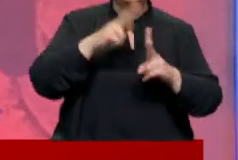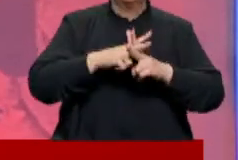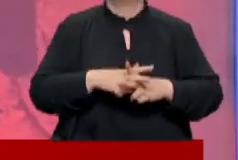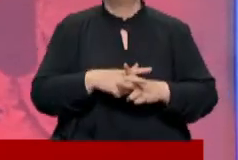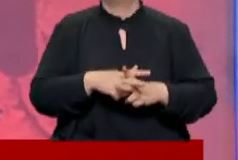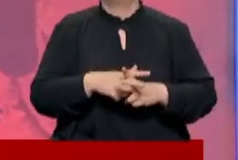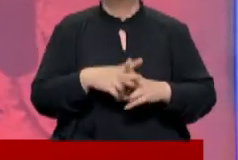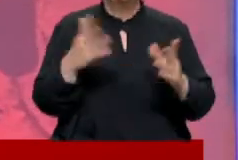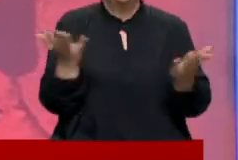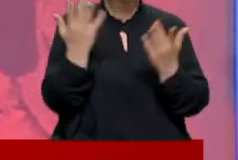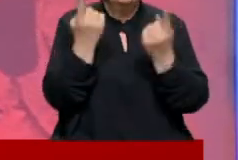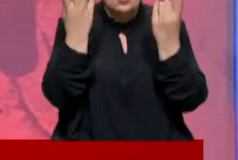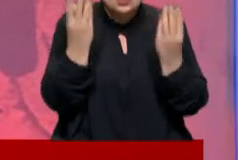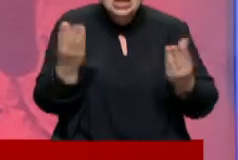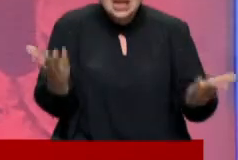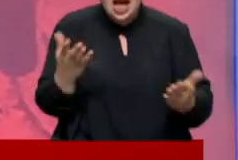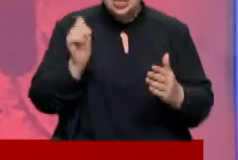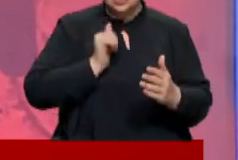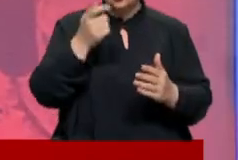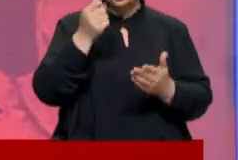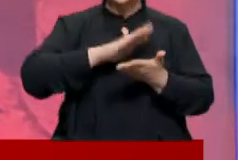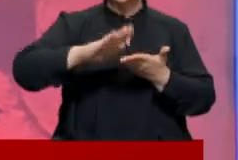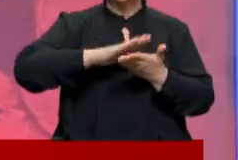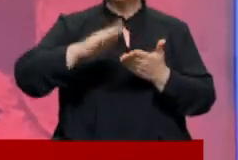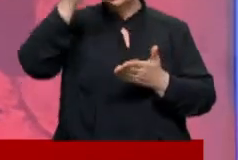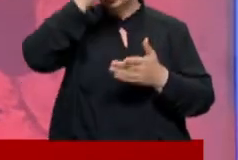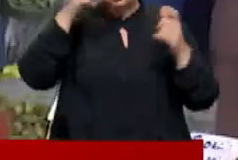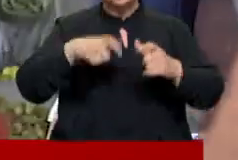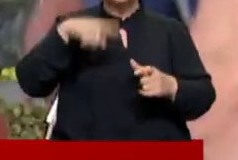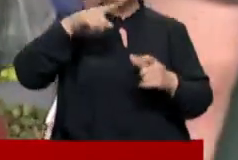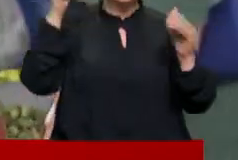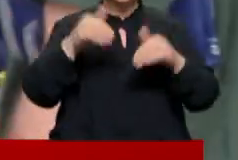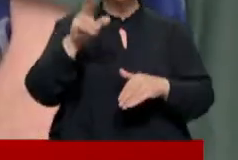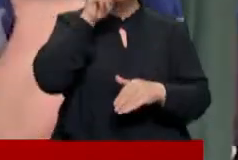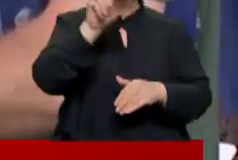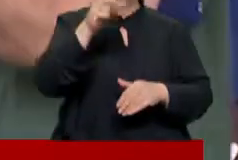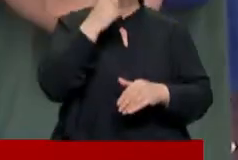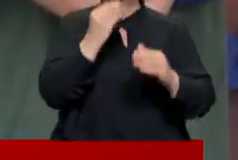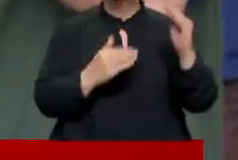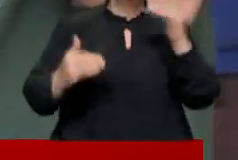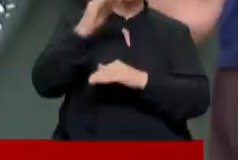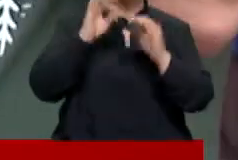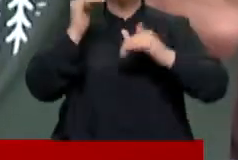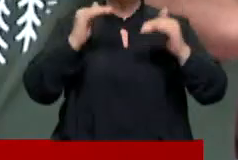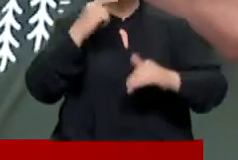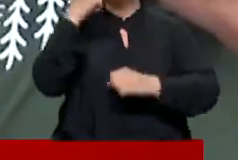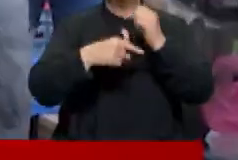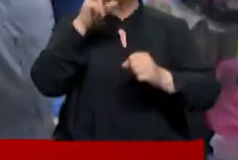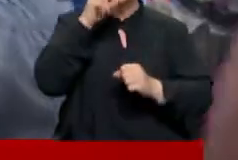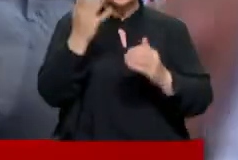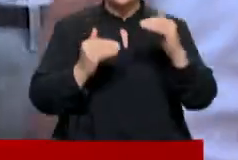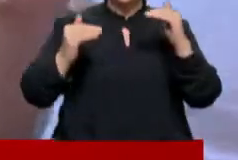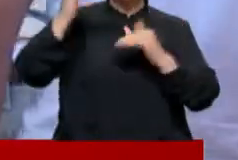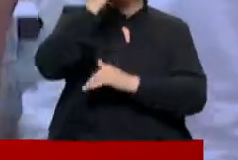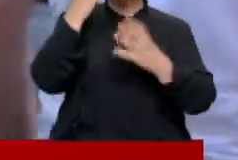Daha nasıl bir şey olacak da yani asgari ücretin güncellemesi Türkiye'de gündeme gelecek? Son 20 yılın en yüksek enflasyonu ve yıl sonuna kadar da